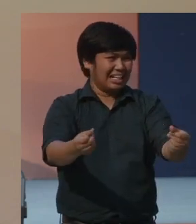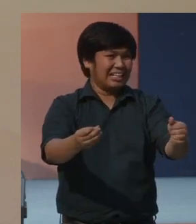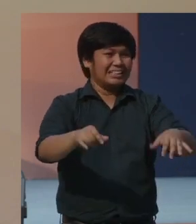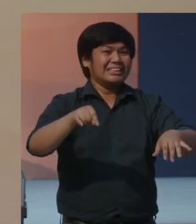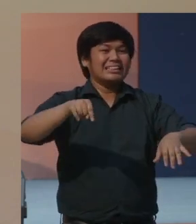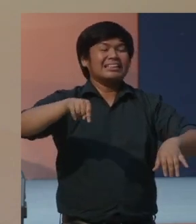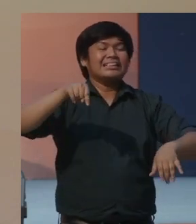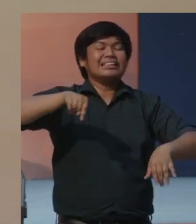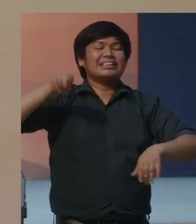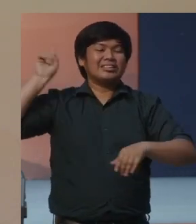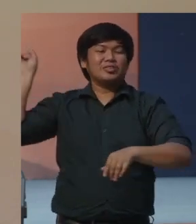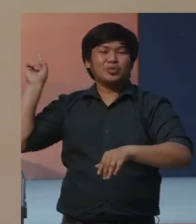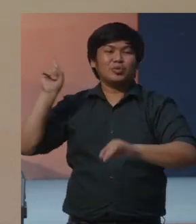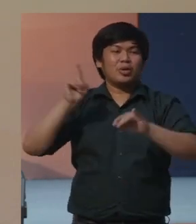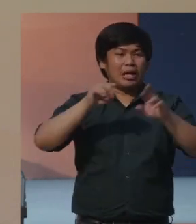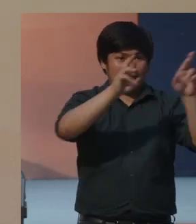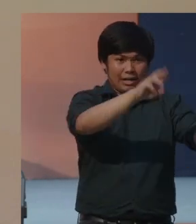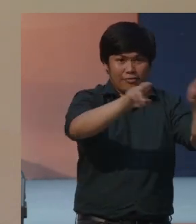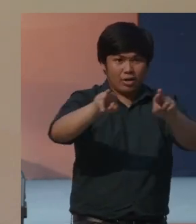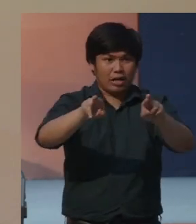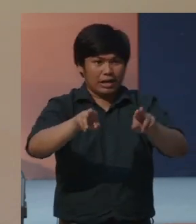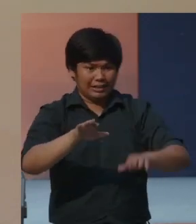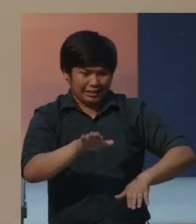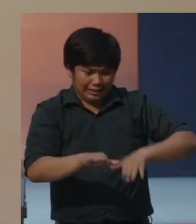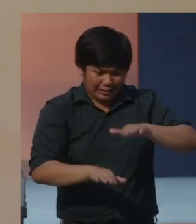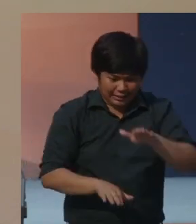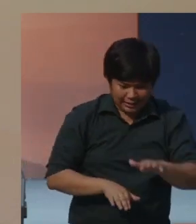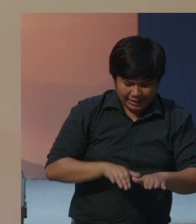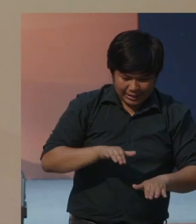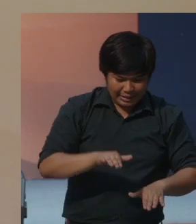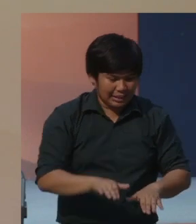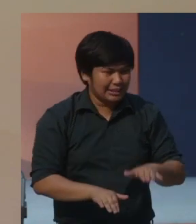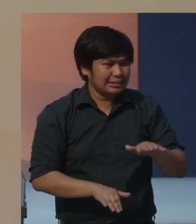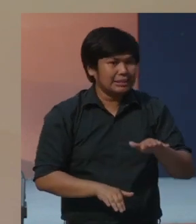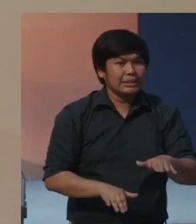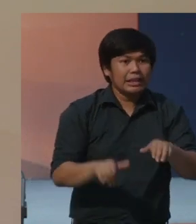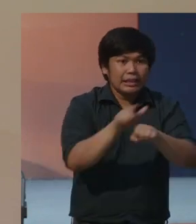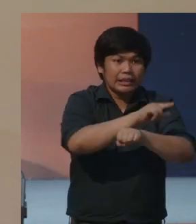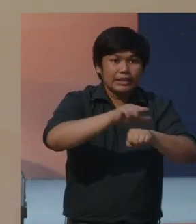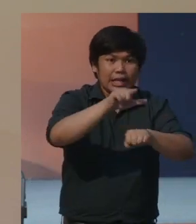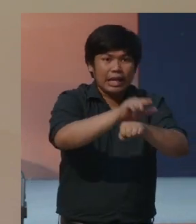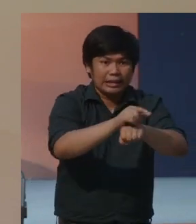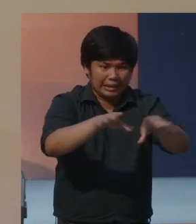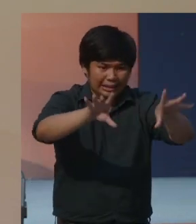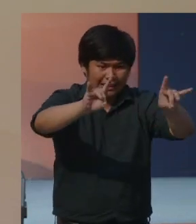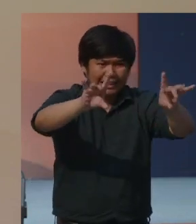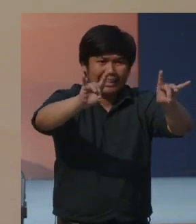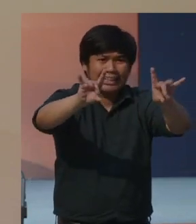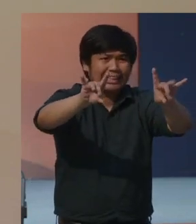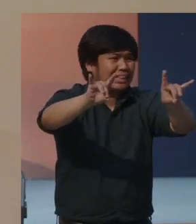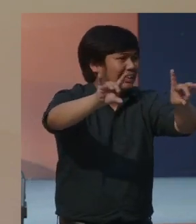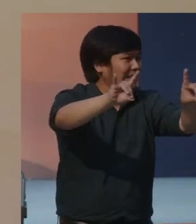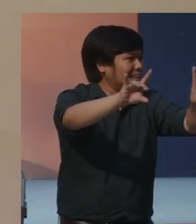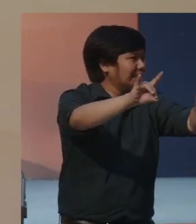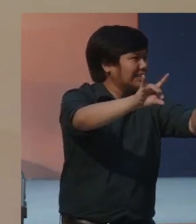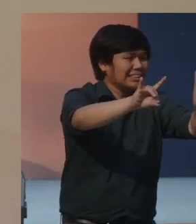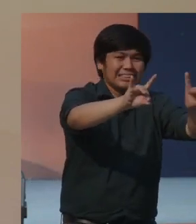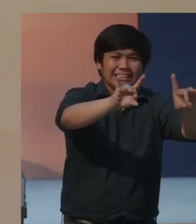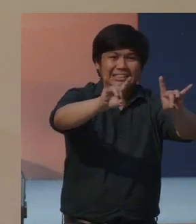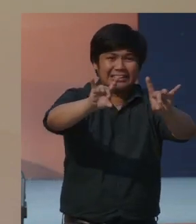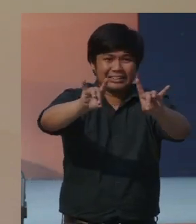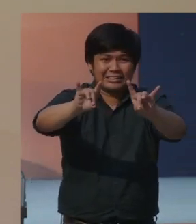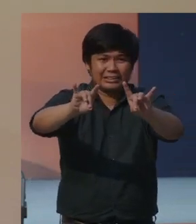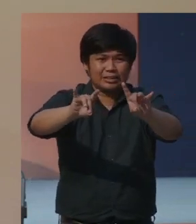Jordan. Pagka lumampas po ako ng konti doon sa platform kung saan ako nakatayo, ang lubog po ng paa ko ay